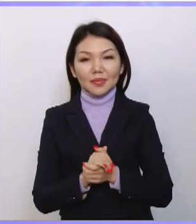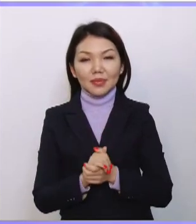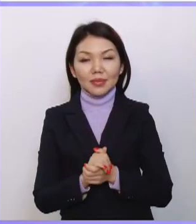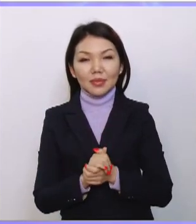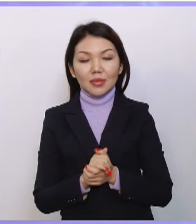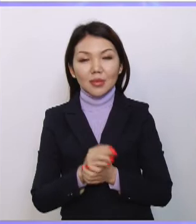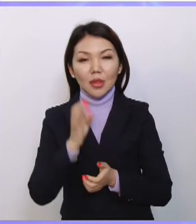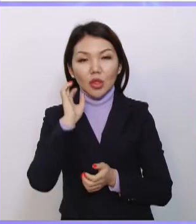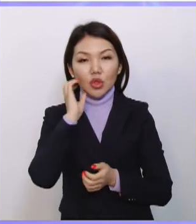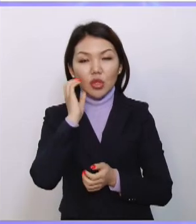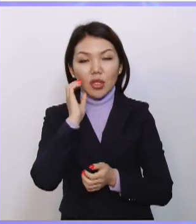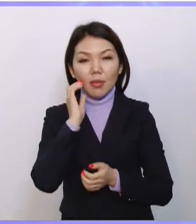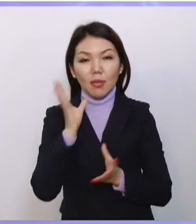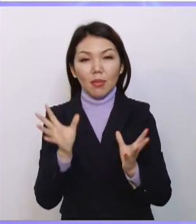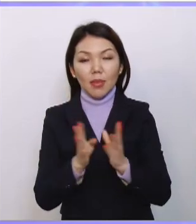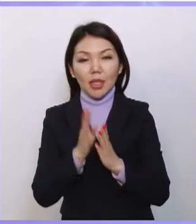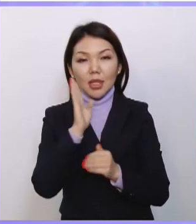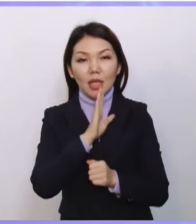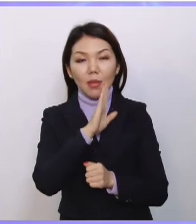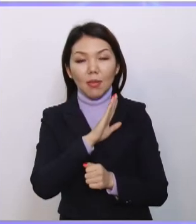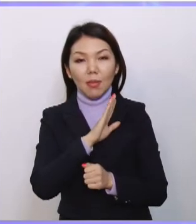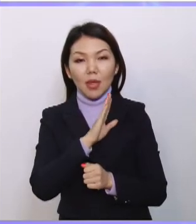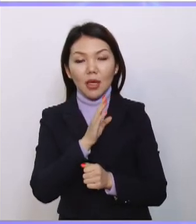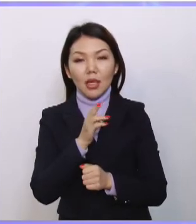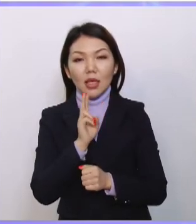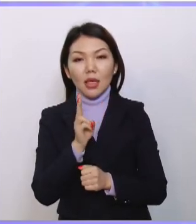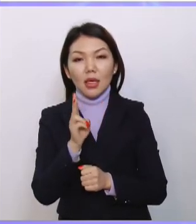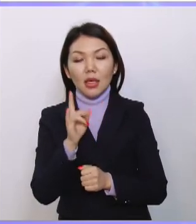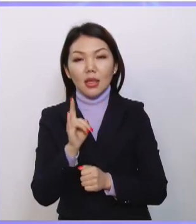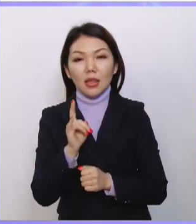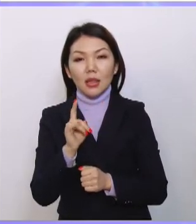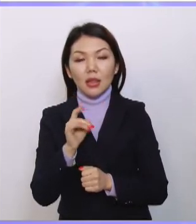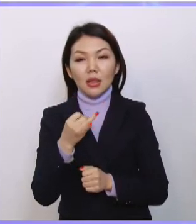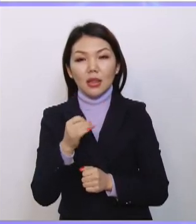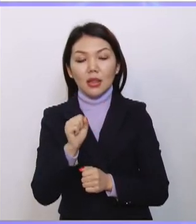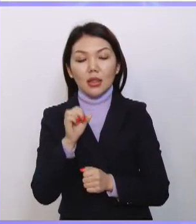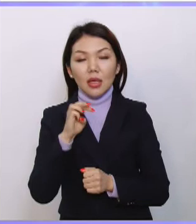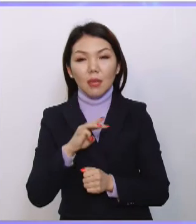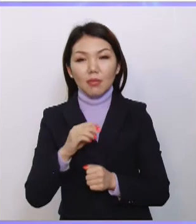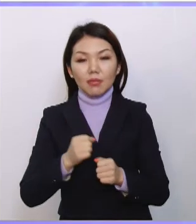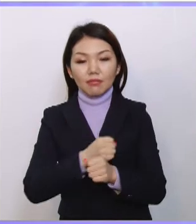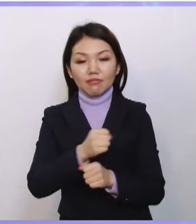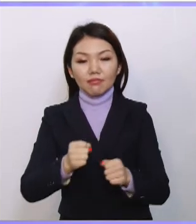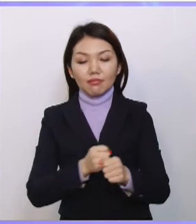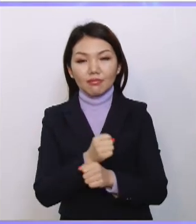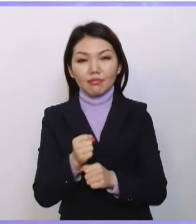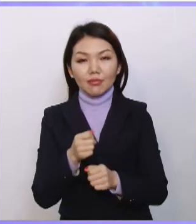Чоң энем менен апам жемиштерден кыям, шире жасашат.